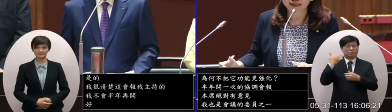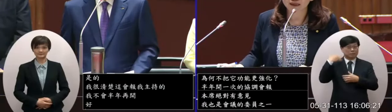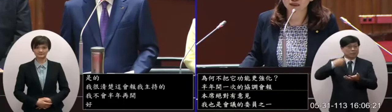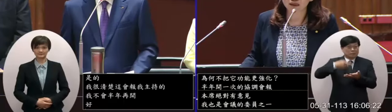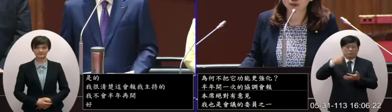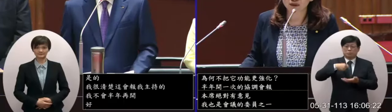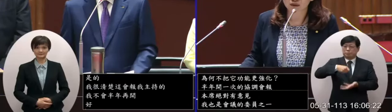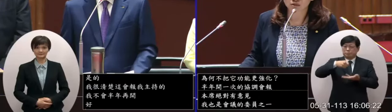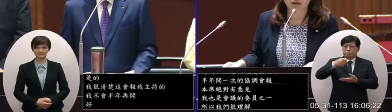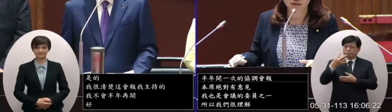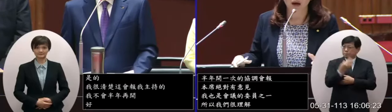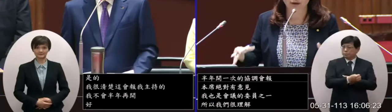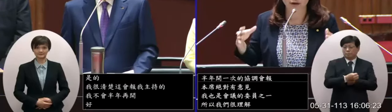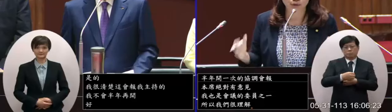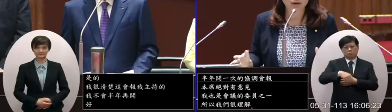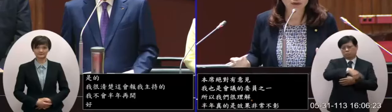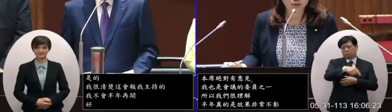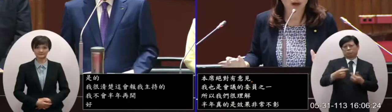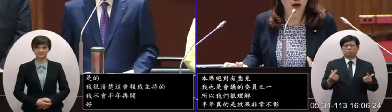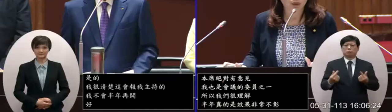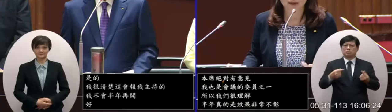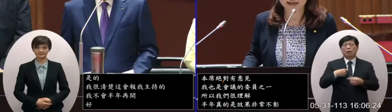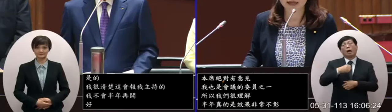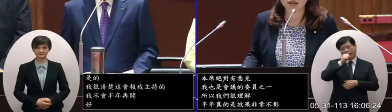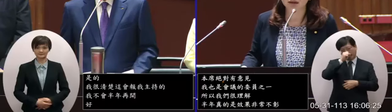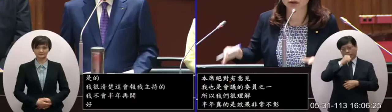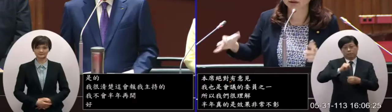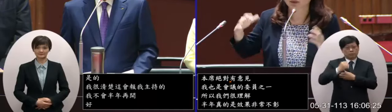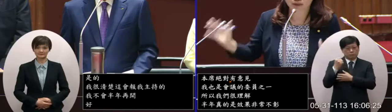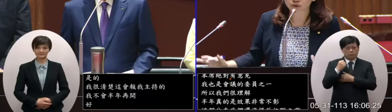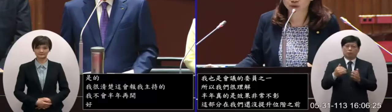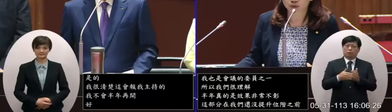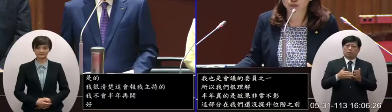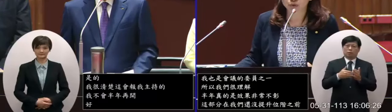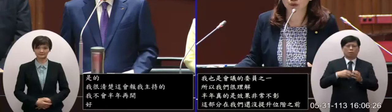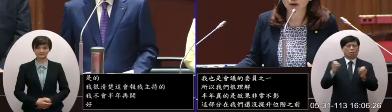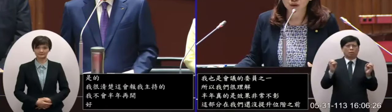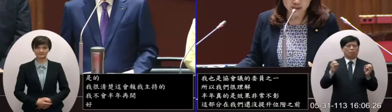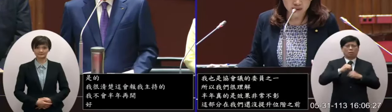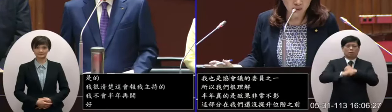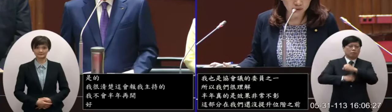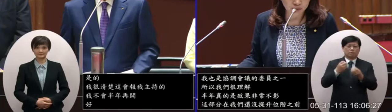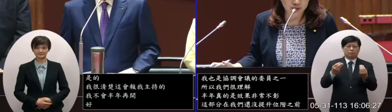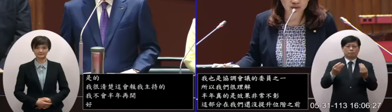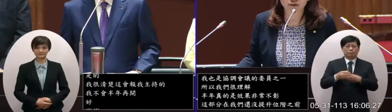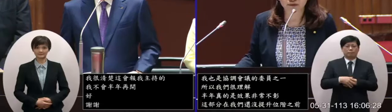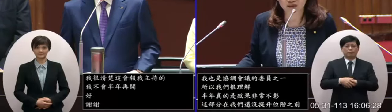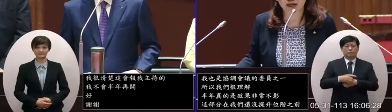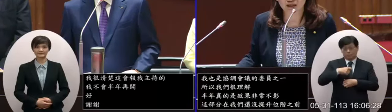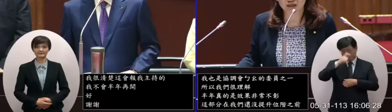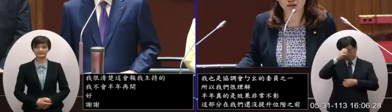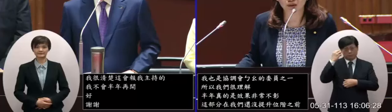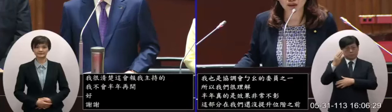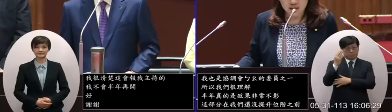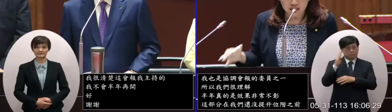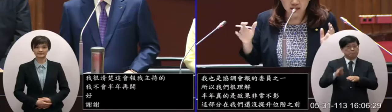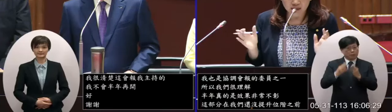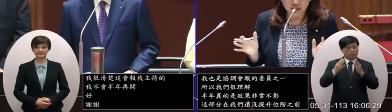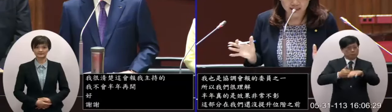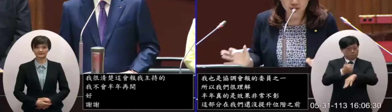不断在提这个问题，可是大家好像就说好我们来加强，实际上完全没有动作。我也希望就是说新政府上来之